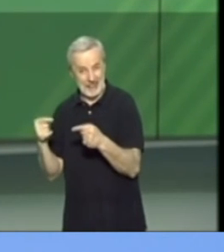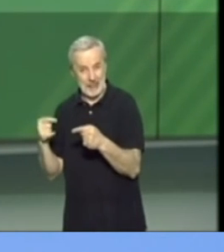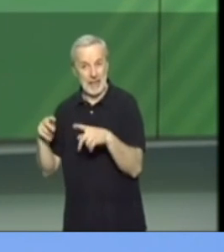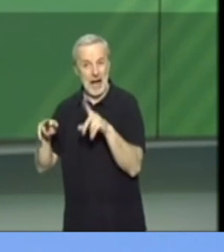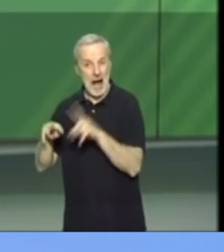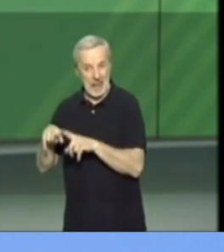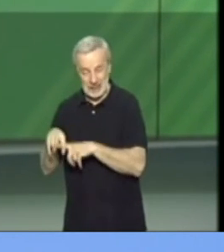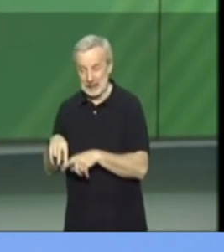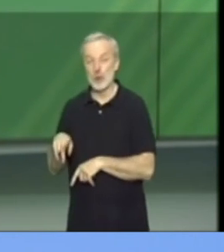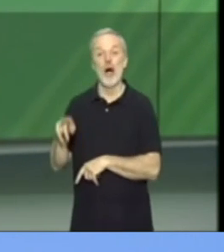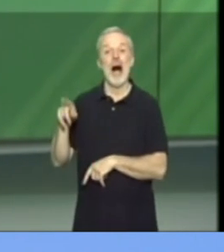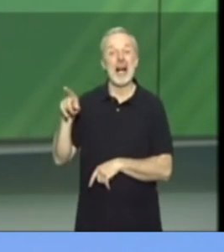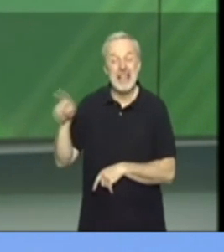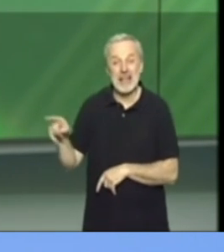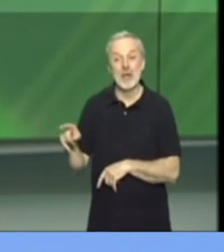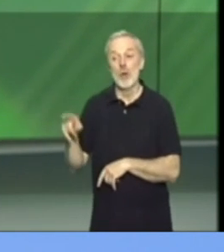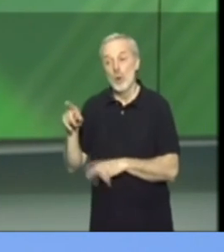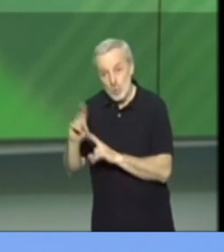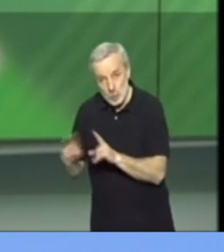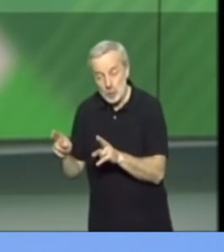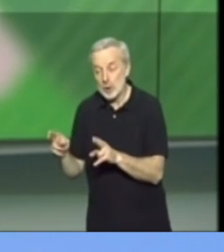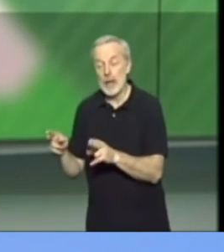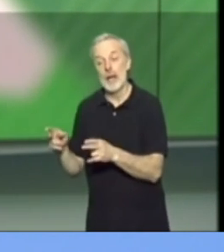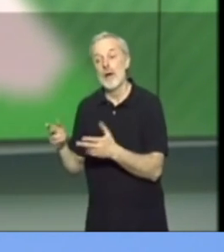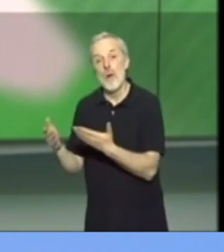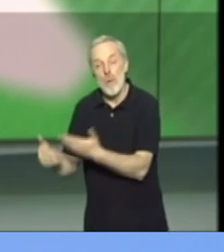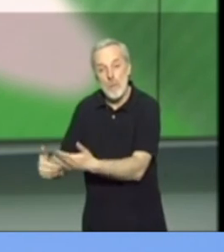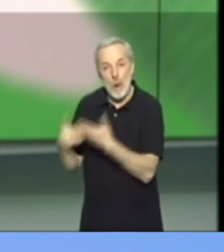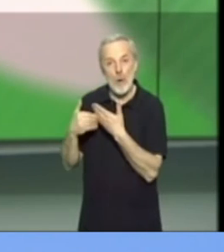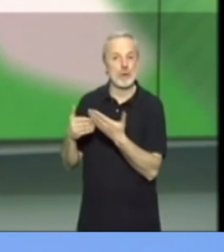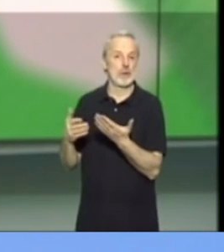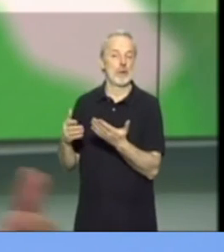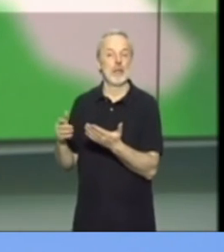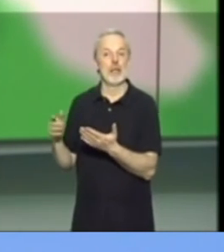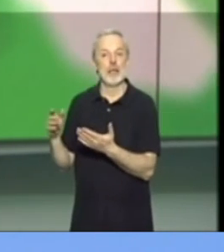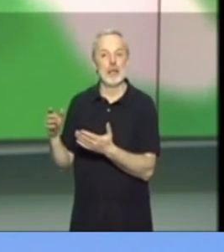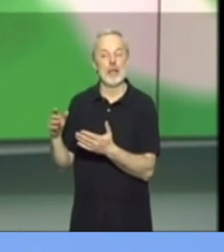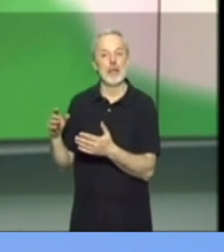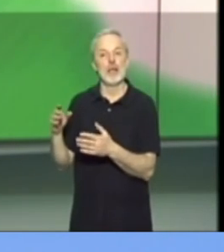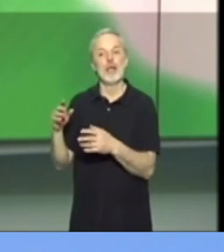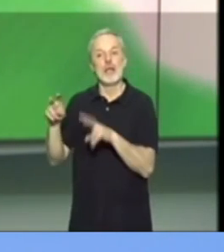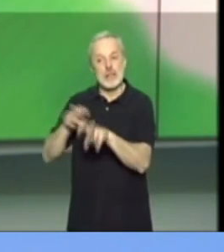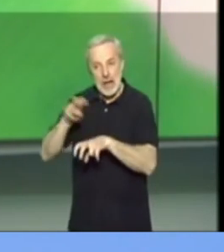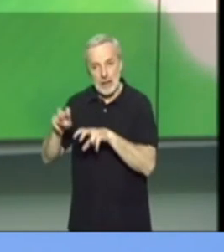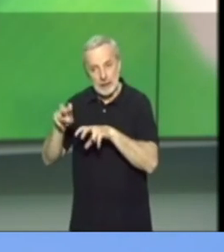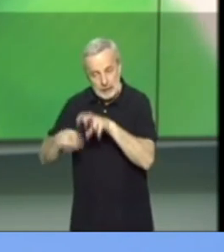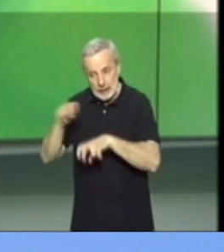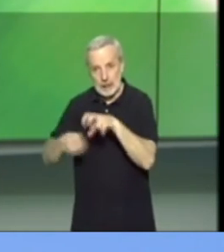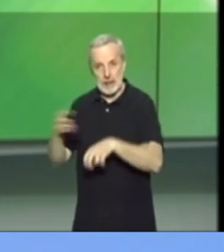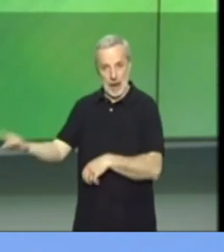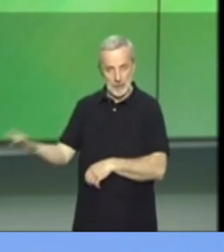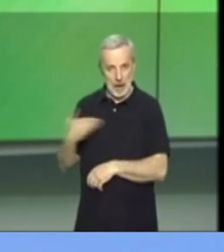pomohou se zajištěním některých juniorských závodů, protože jejich zázemí je mnohem lepší než kteréhokoliv jiného domácího týmu a tam